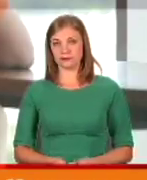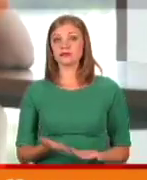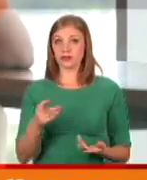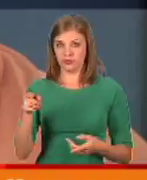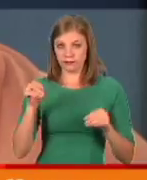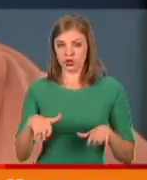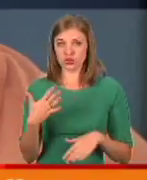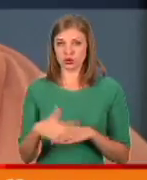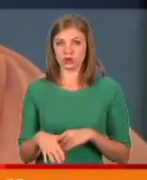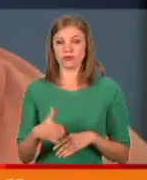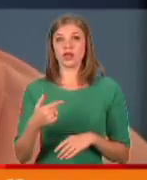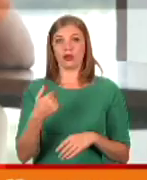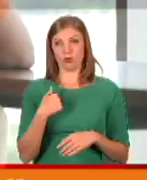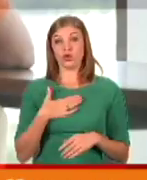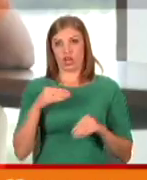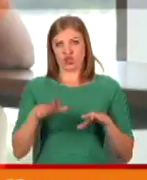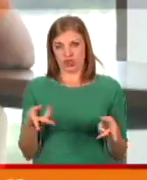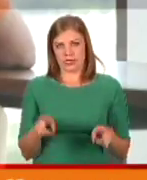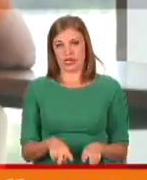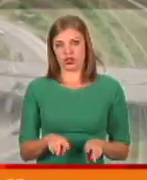Так ви вирішили? Ми вибір залишились, безумовно.